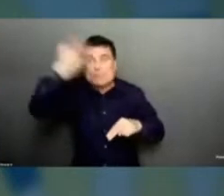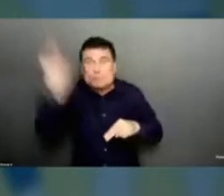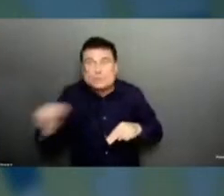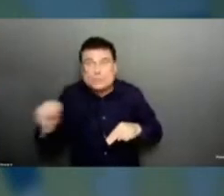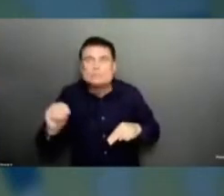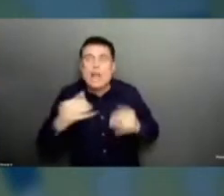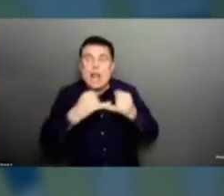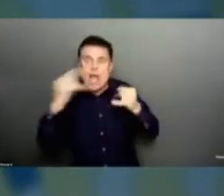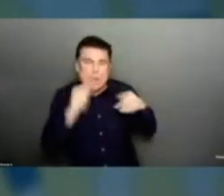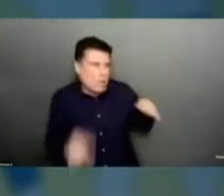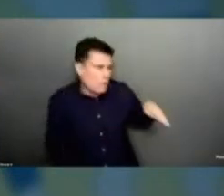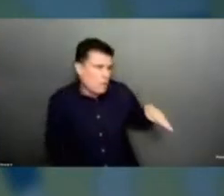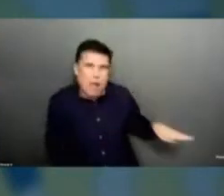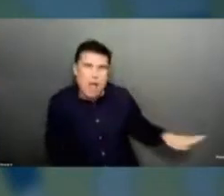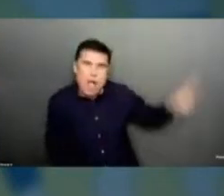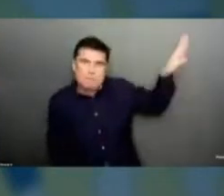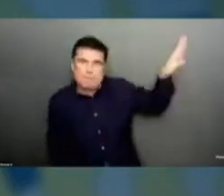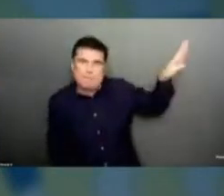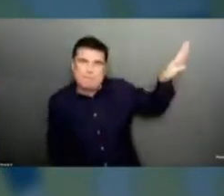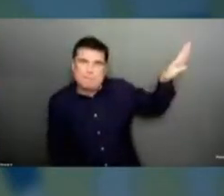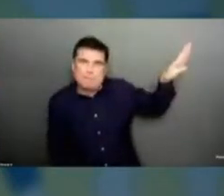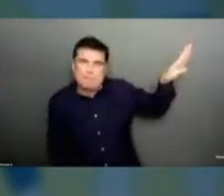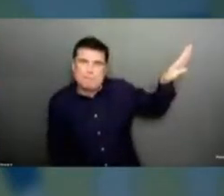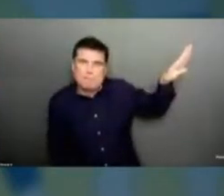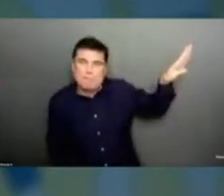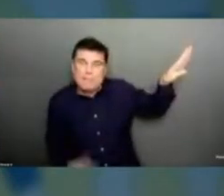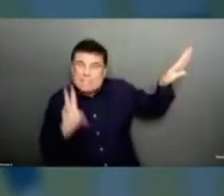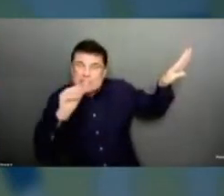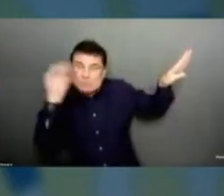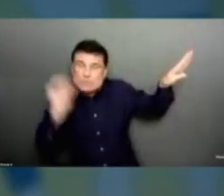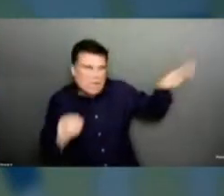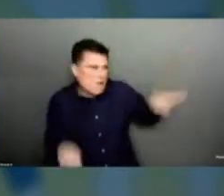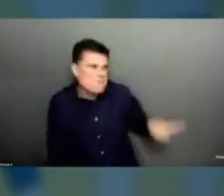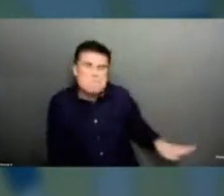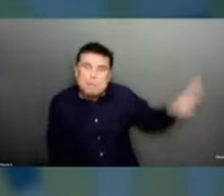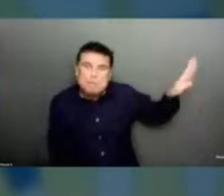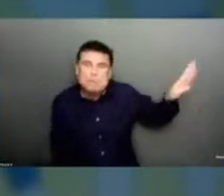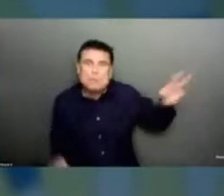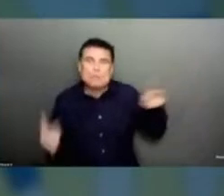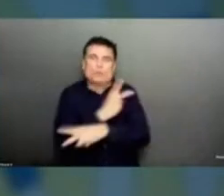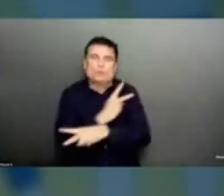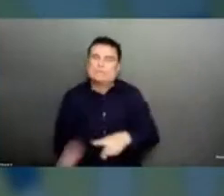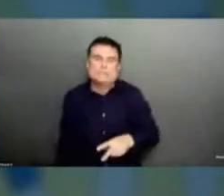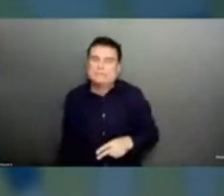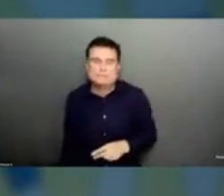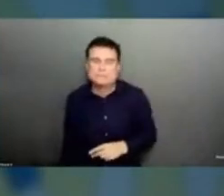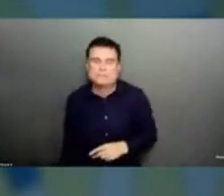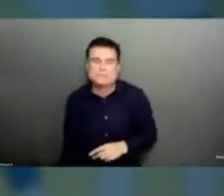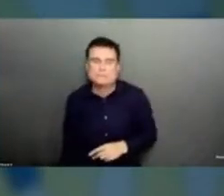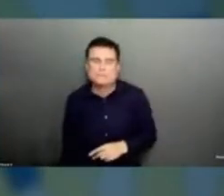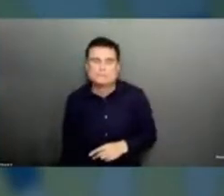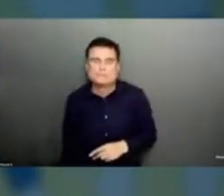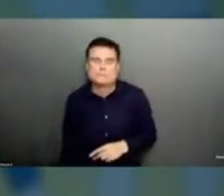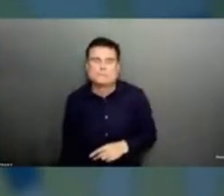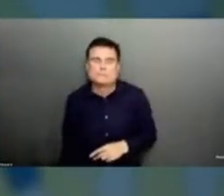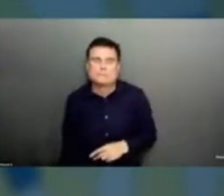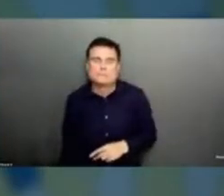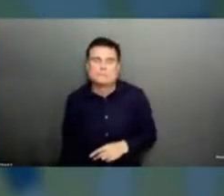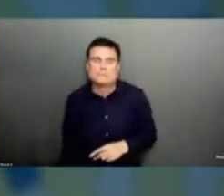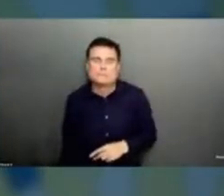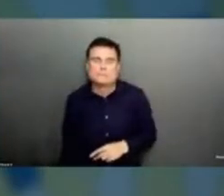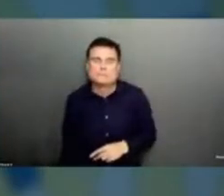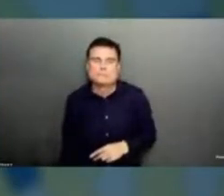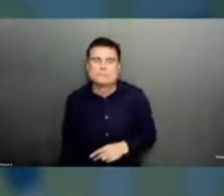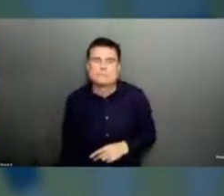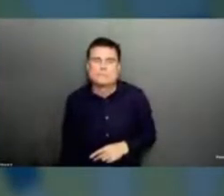End 下 up。our presentation today, I'd like to give a little bit of an update about what I just mentioned, the very positive 这个 fact that we 是 have